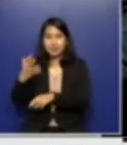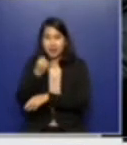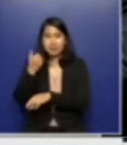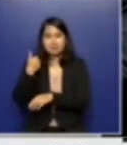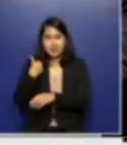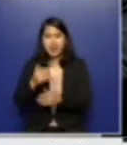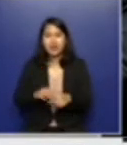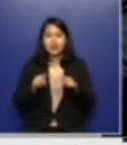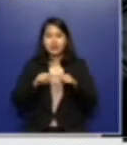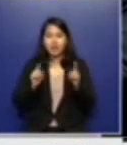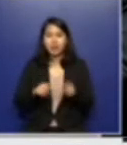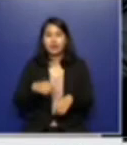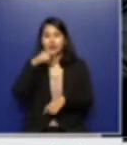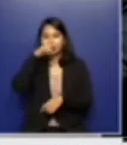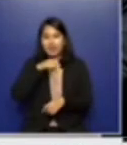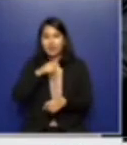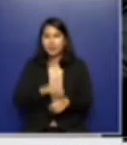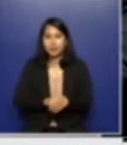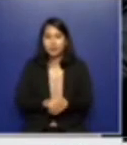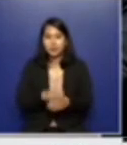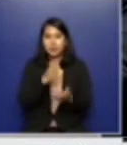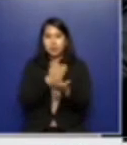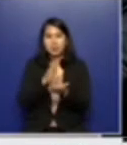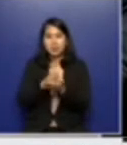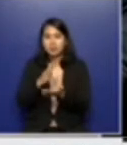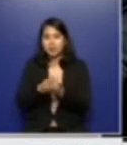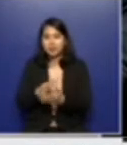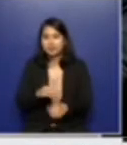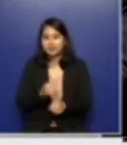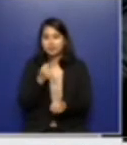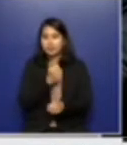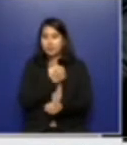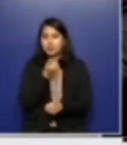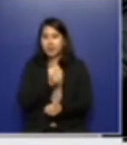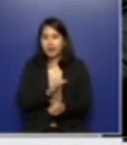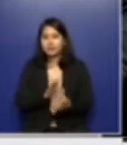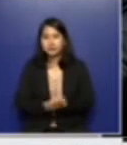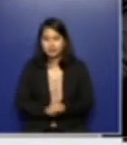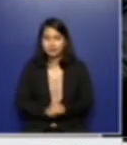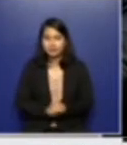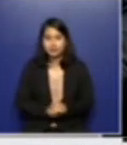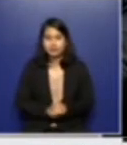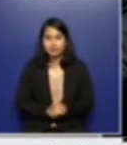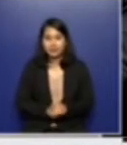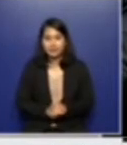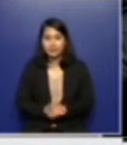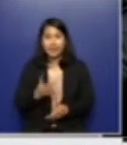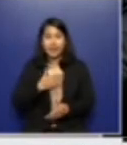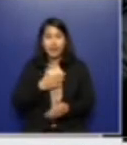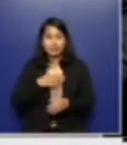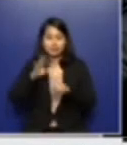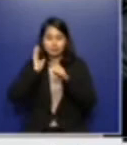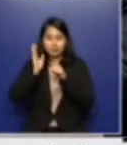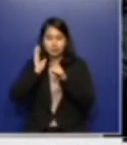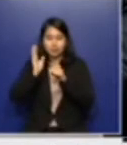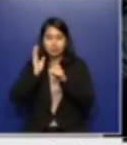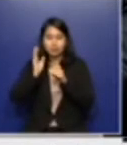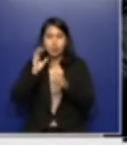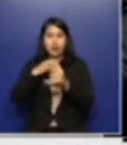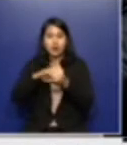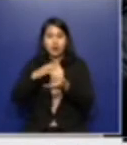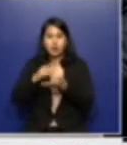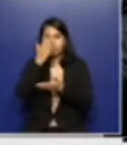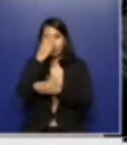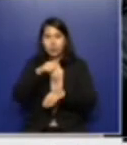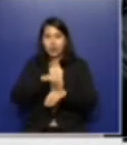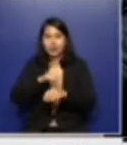พที่จะใช้หนี้ได้มากขนาดนั้นซึ่งเพื่อขยายความในสิ่งที่ดิฉันได้กล่าวไปเมื่อสักครู่นี้นะคะด้วยระยะเวลาที่จำกั